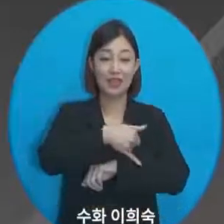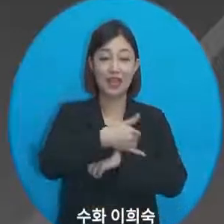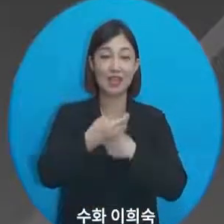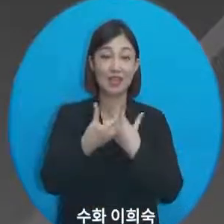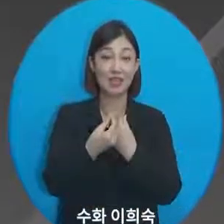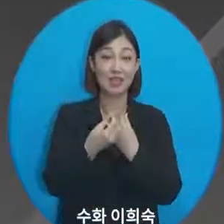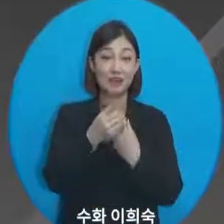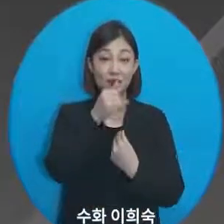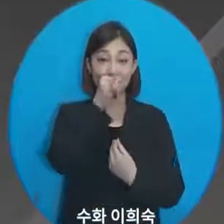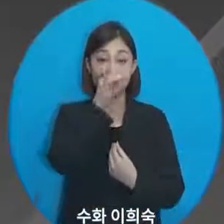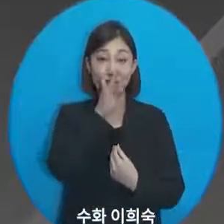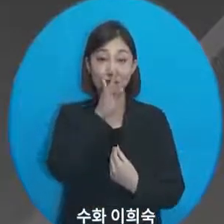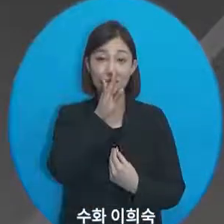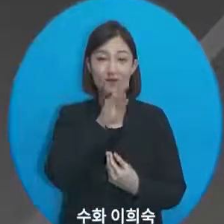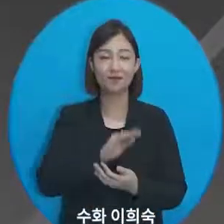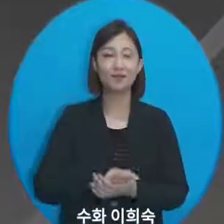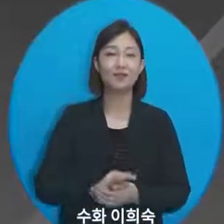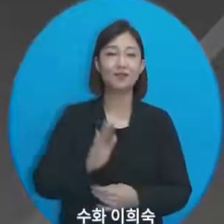저 최근에